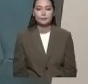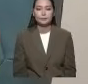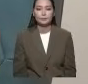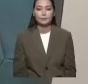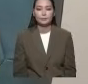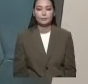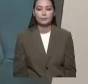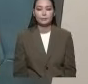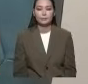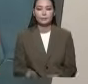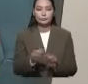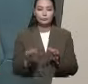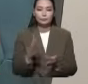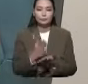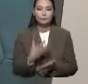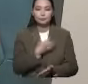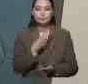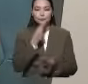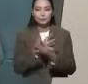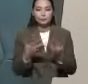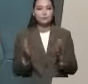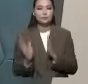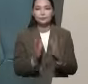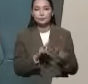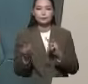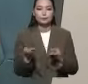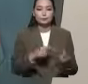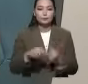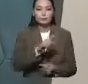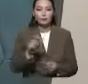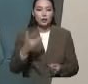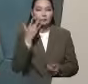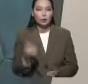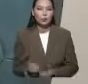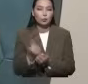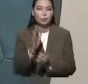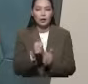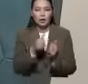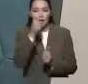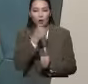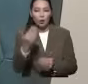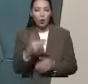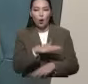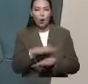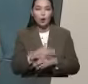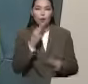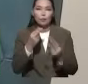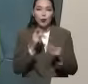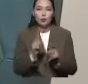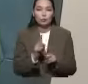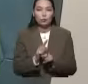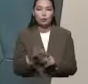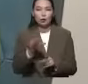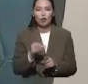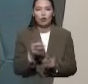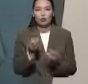18 әлеуметтік маңызы бар тауарлардың бағасын тұрақтандыру үшін кәсіпкерлерге қолдау көрсетеміз. Олар қоймаларда азық-түлік қорын артығымен толтырып